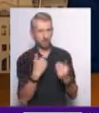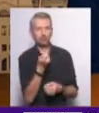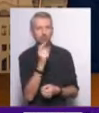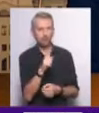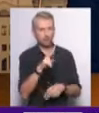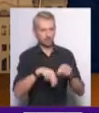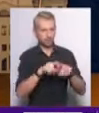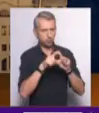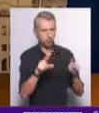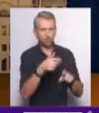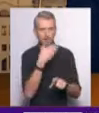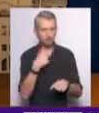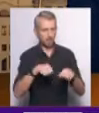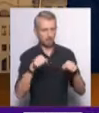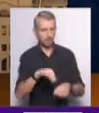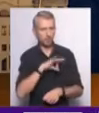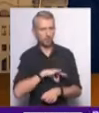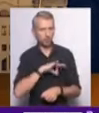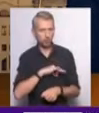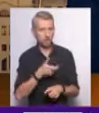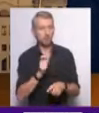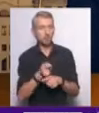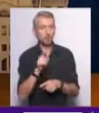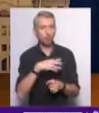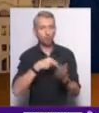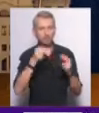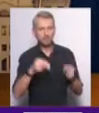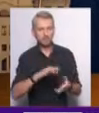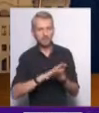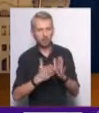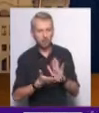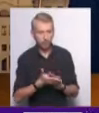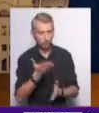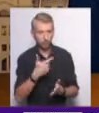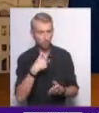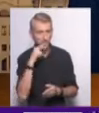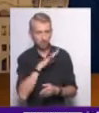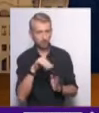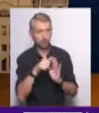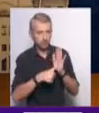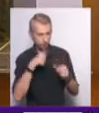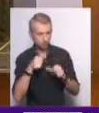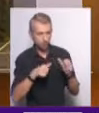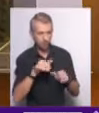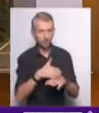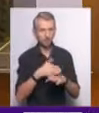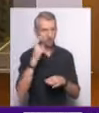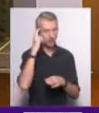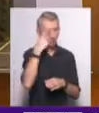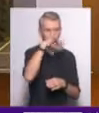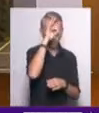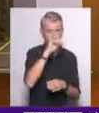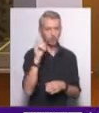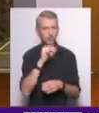Жоден забудовник, підкреслюю, не має права використовувати. І більше того, був підписаний меморандум, якщо не помиляюсь, в 16-му році між Київською поліцією